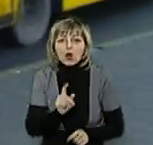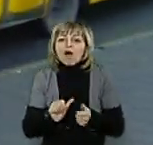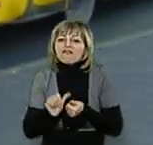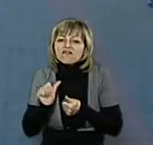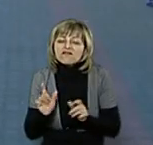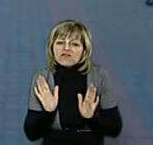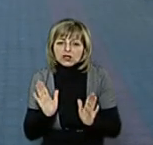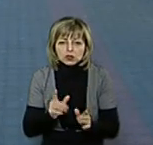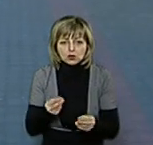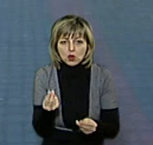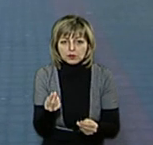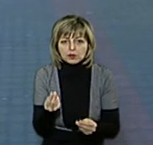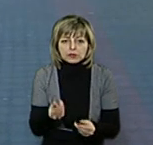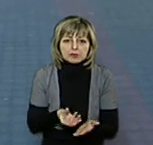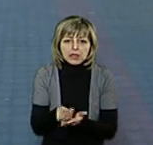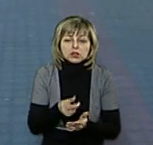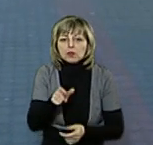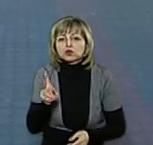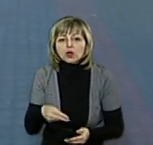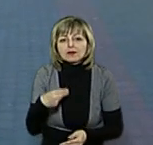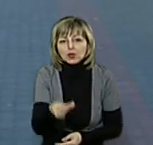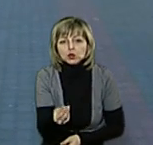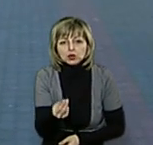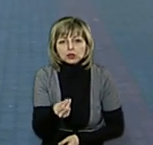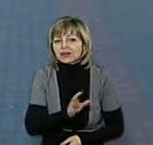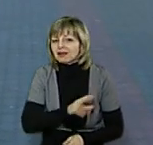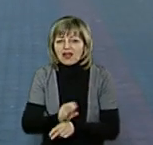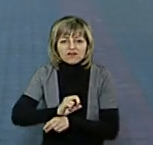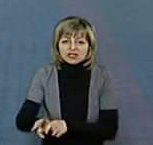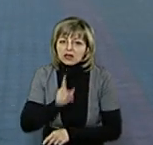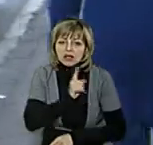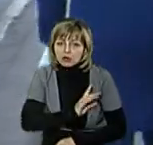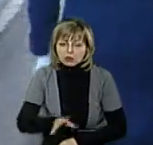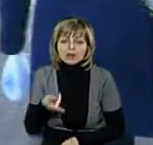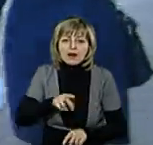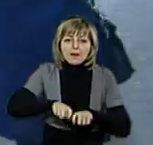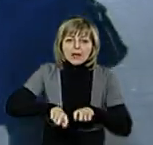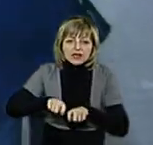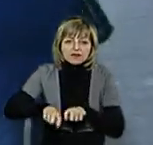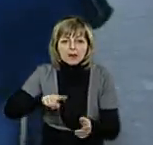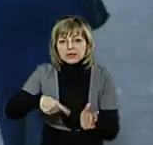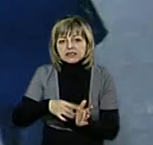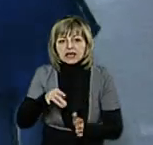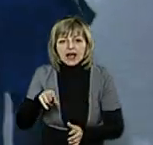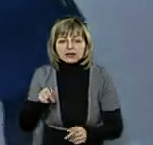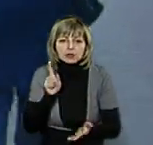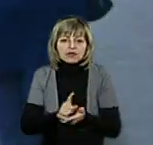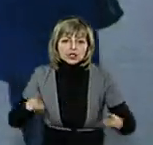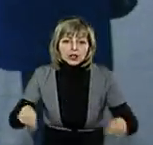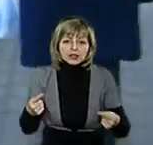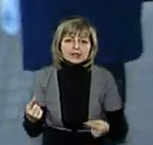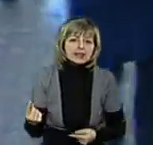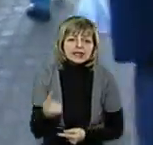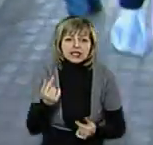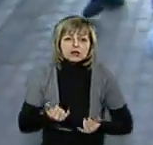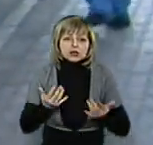винятково безготівкову оплату, але пасажирів, які дають гроші, не висаджуватимуть. Для перевірки, каже він, міська рада має організувати єдину